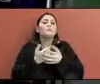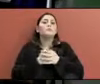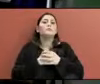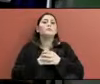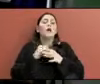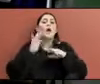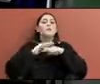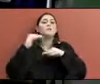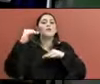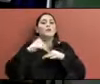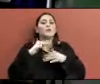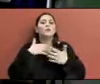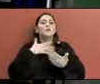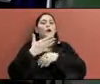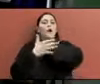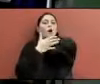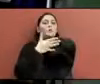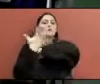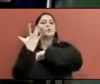geldiğince bulunmaya çalışıyoruz.